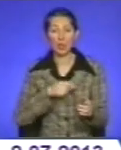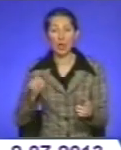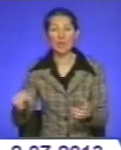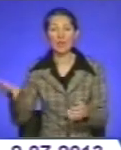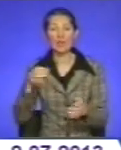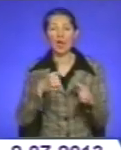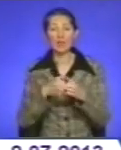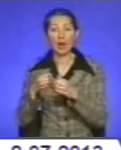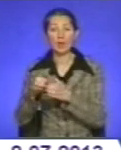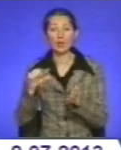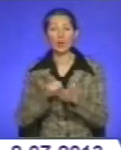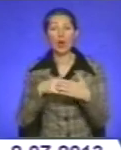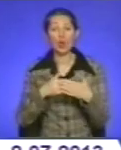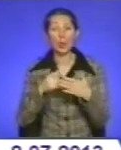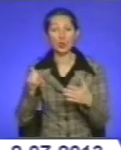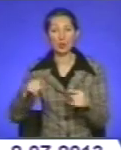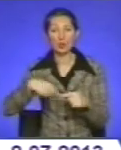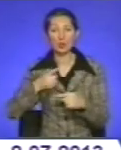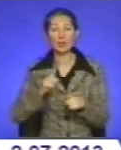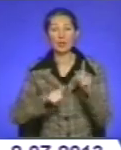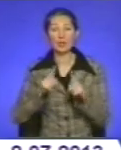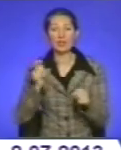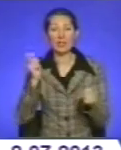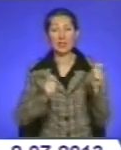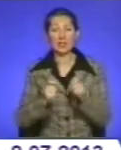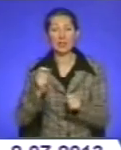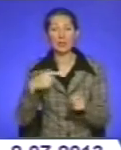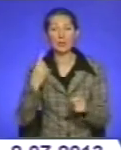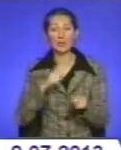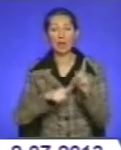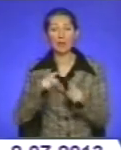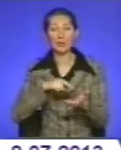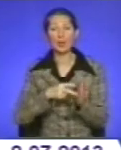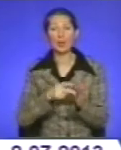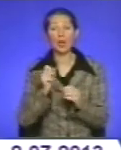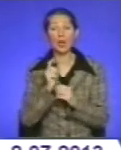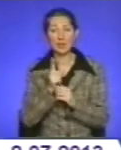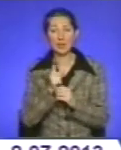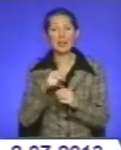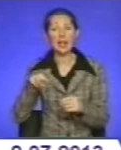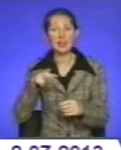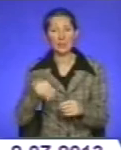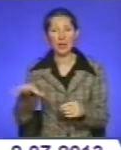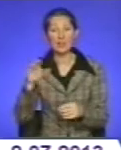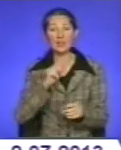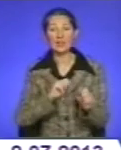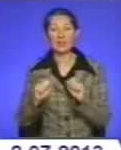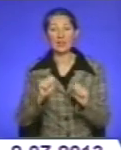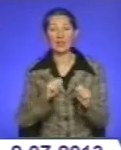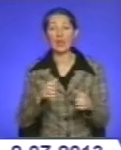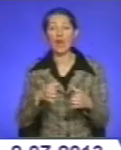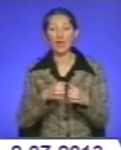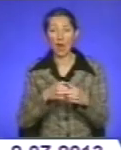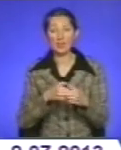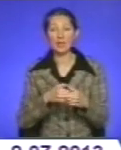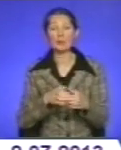представників громадськості. Наступне засідання сесії обласної ради заплановане на 11 липня. Усі керівники фракцій підтвердили